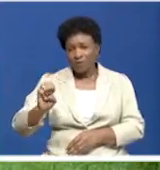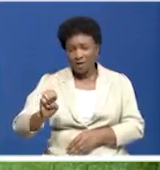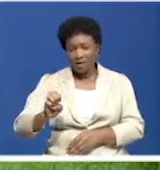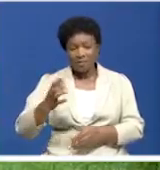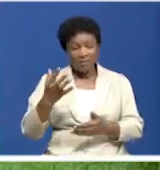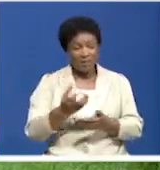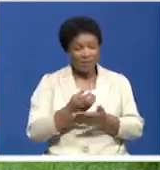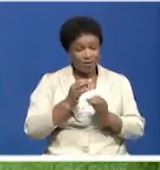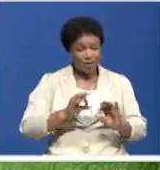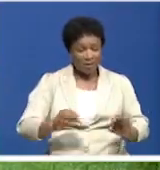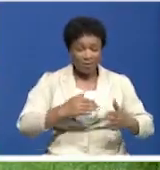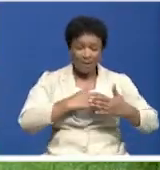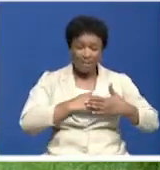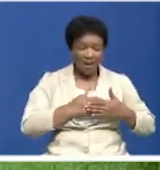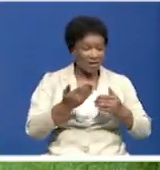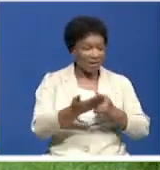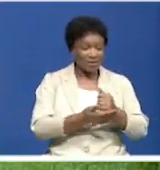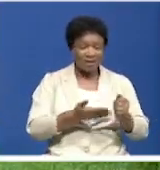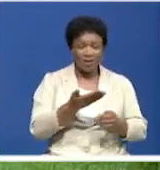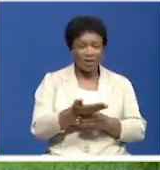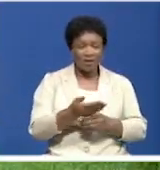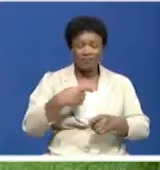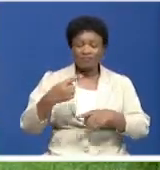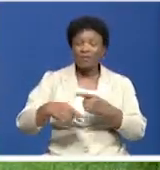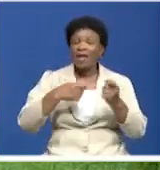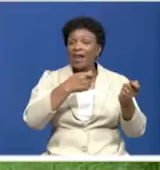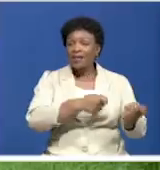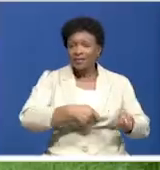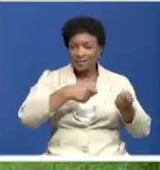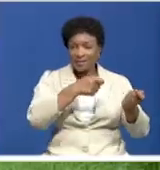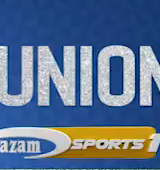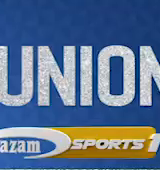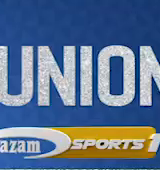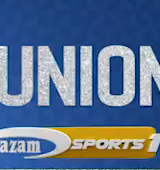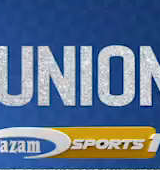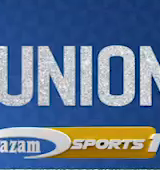kenda Sasa hivi H hilo Zao na Sasa hivi nime nelea kima na nineka